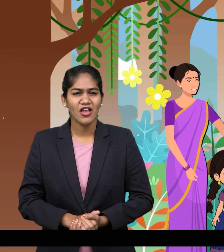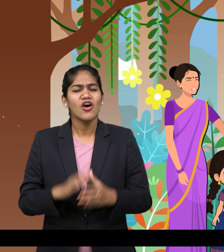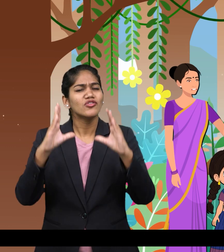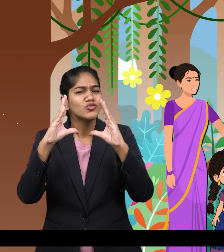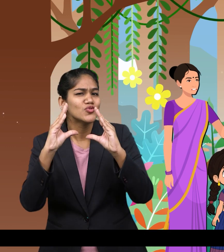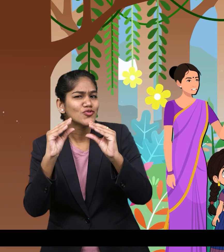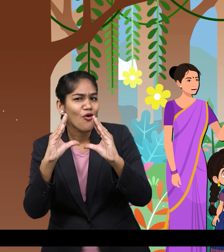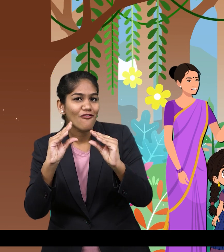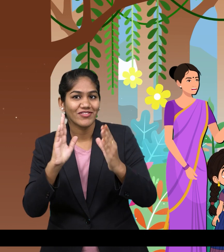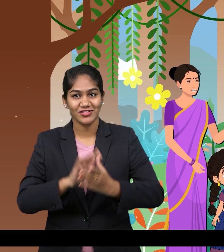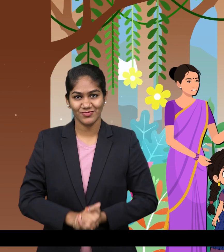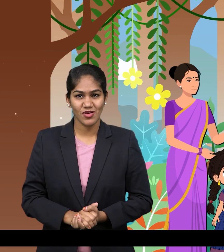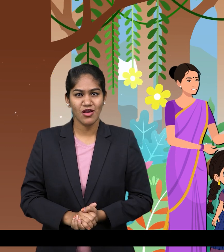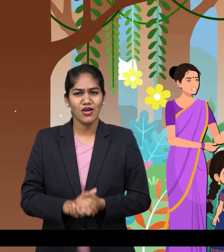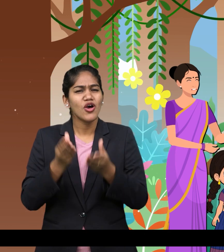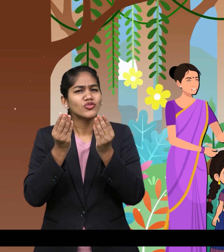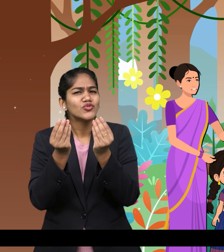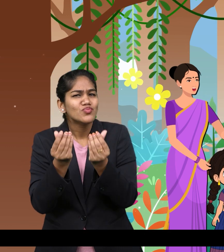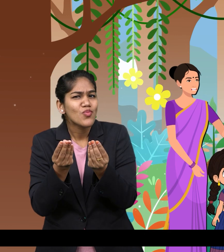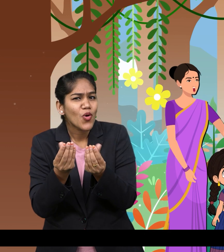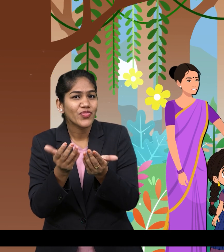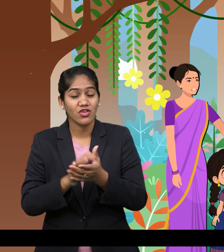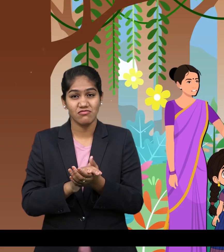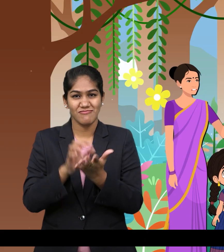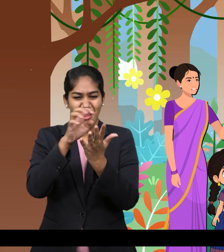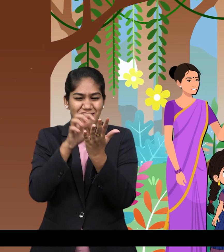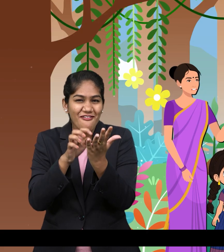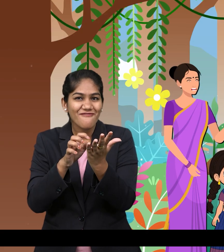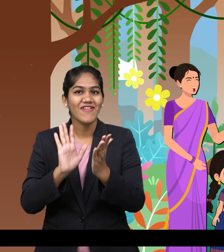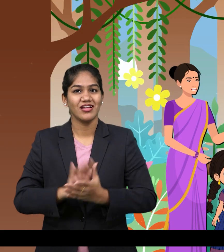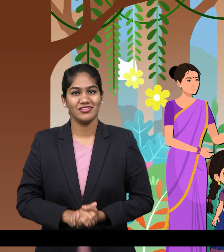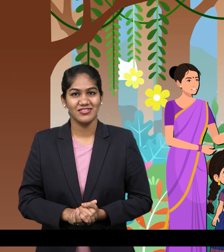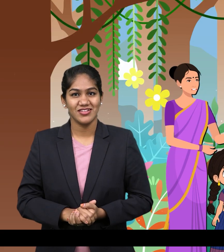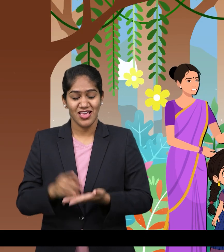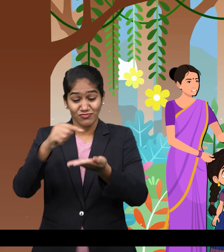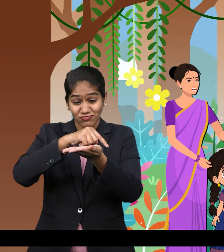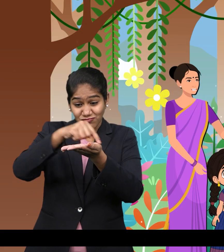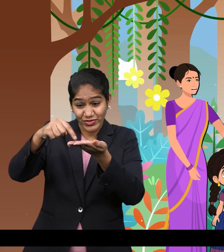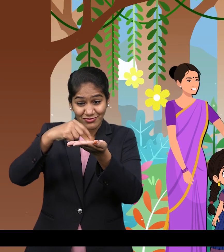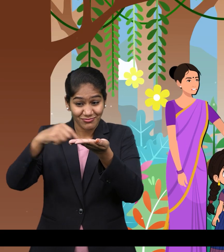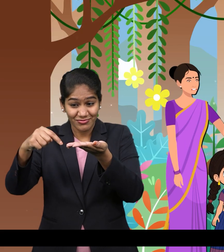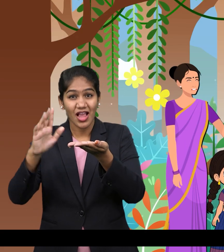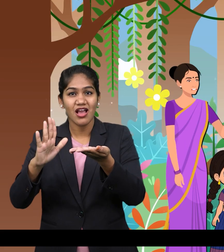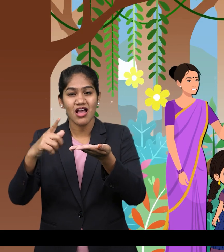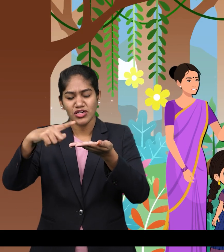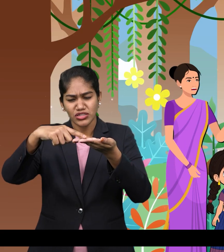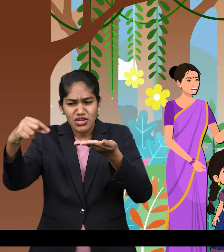మృదువైన, నునుపు, కఠినమైన, అంచు,